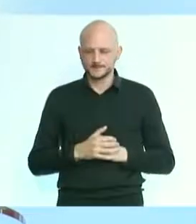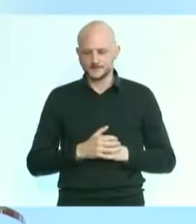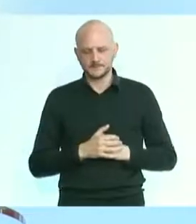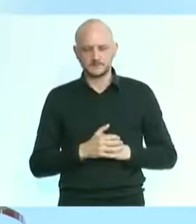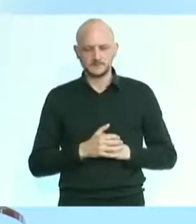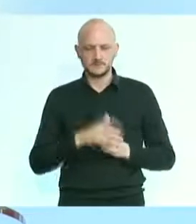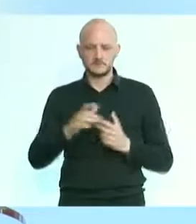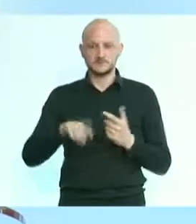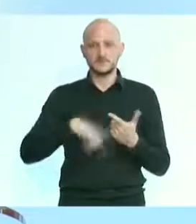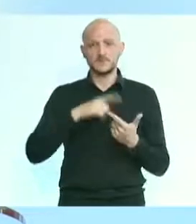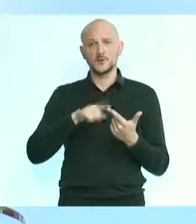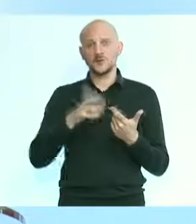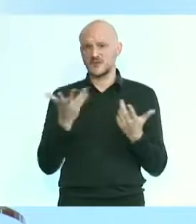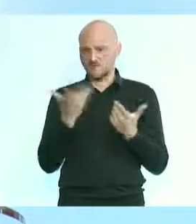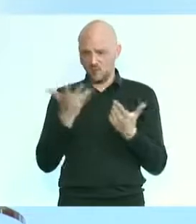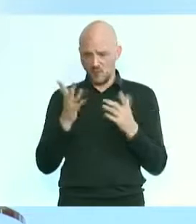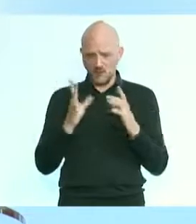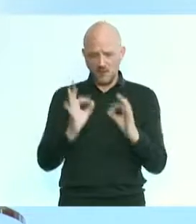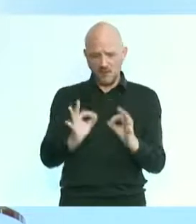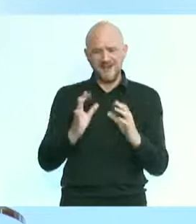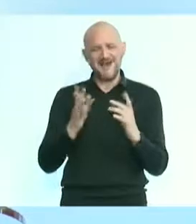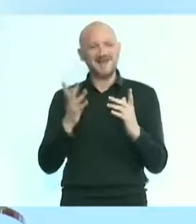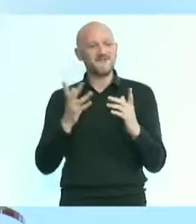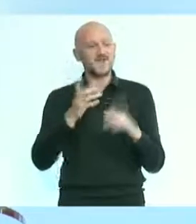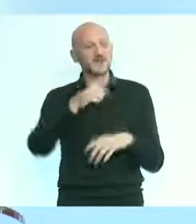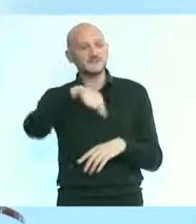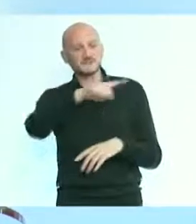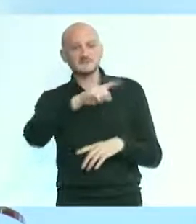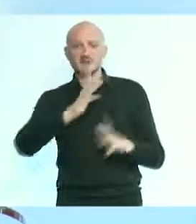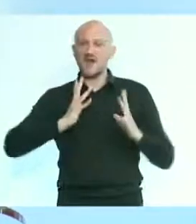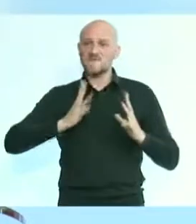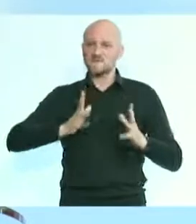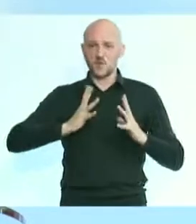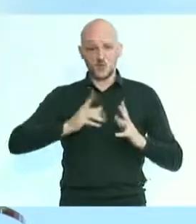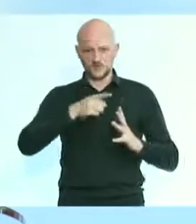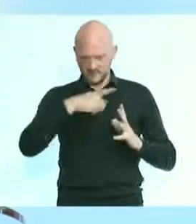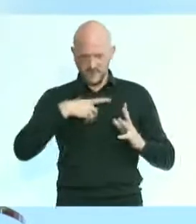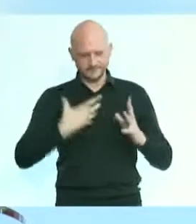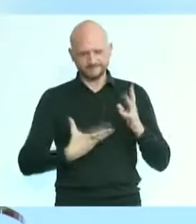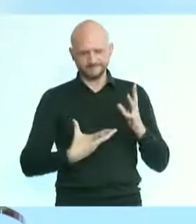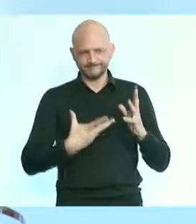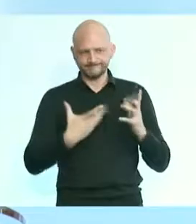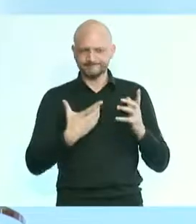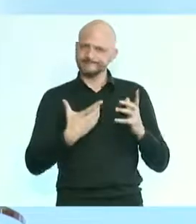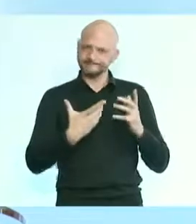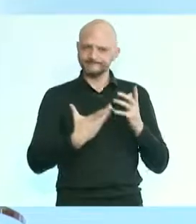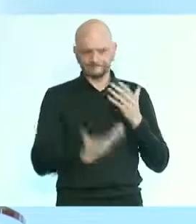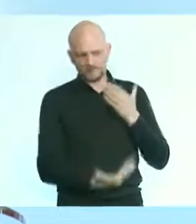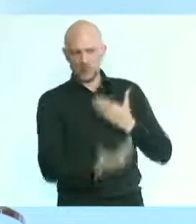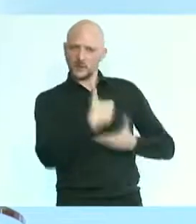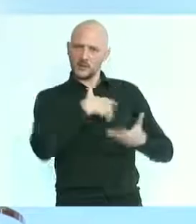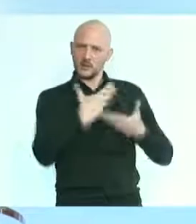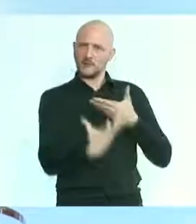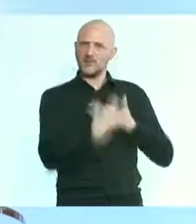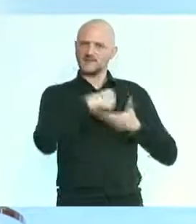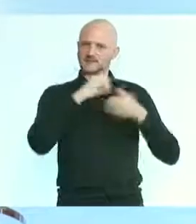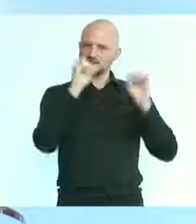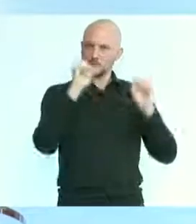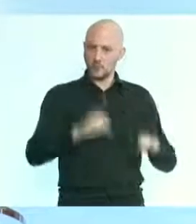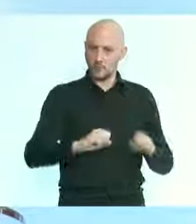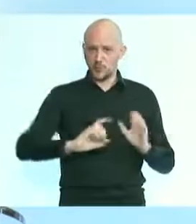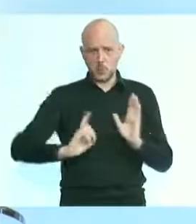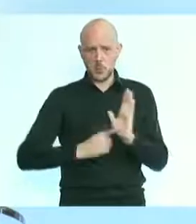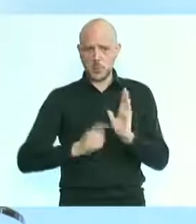garantir l'accès aux droits des volontaires. Donc l'Agence du service civique fait respecter les fondamentaux du service civique, ça a été bien